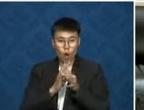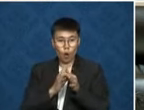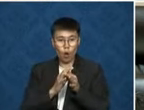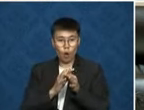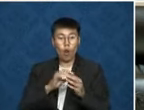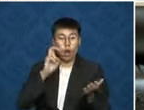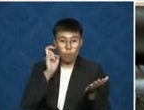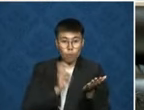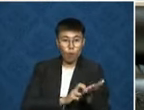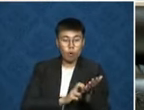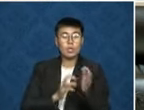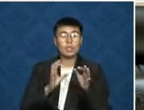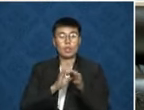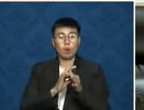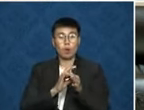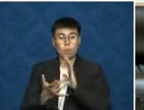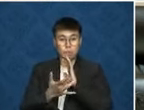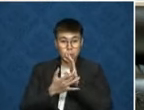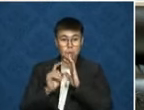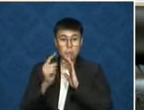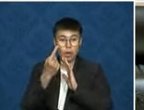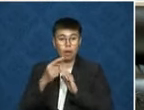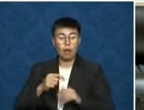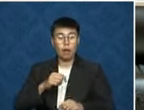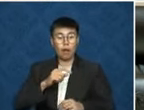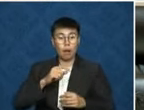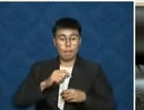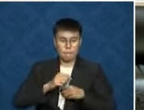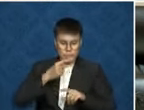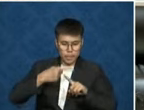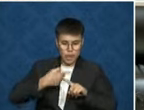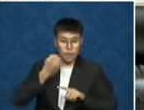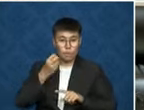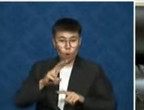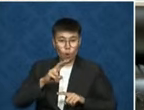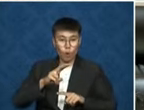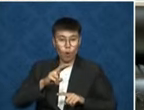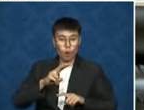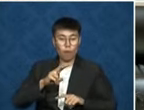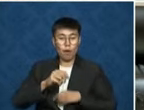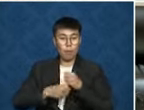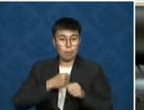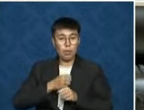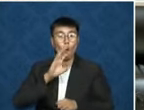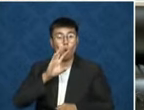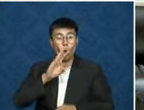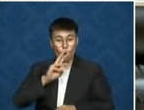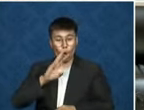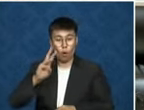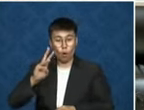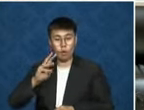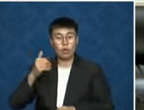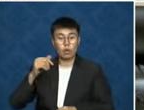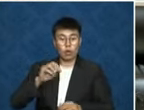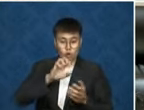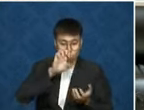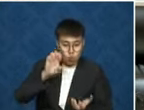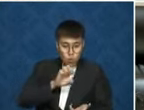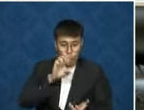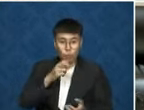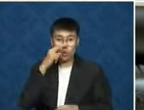รับมือกับปัญญาประดิษฐ์ในปลายปีที่ผ่านมาล่าสุดค่ะสหภาพยุโรปค่ะบรรลุข้อตกลงในการออกกฎหมายก